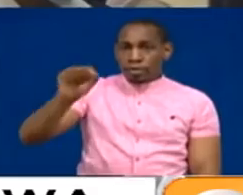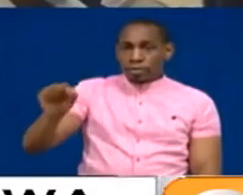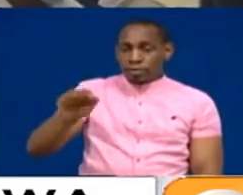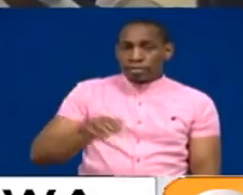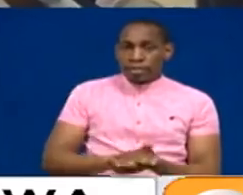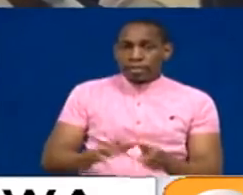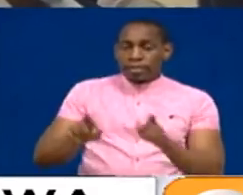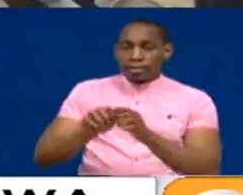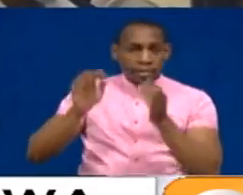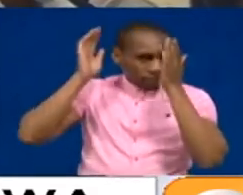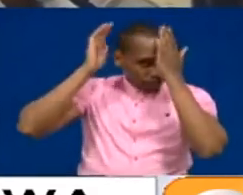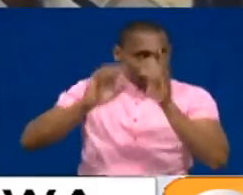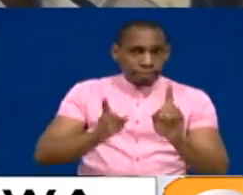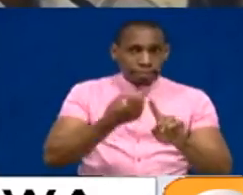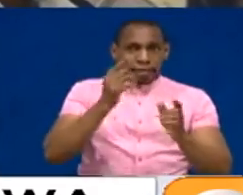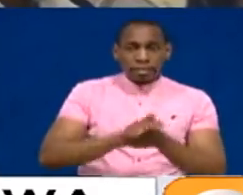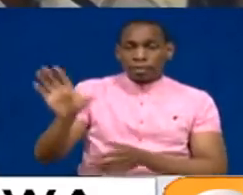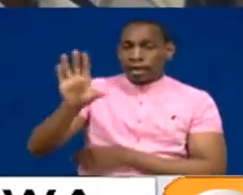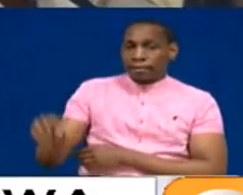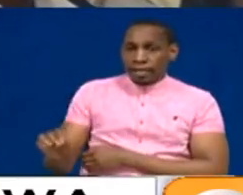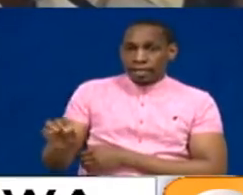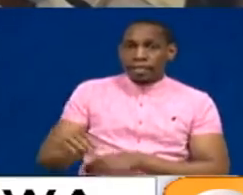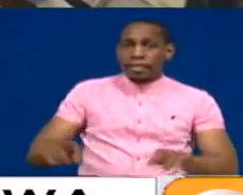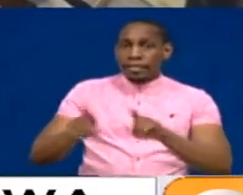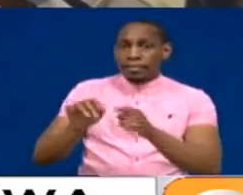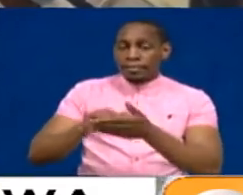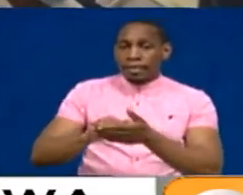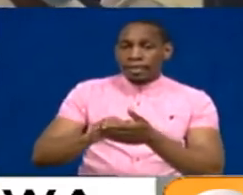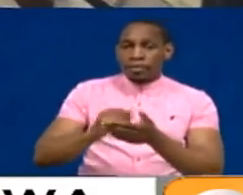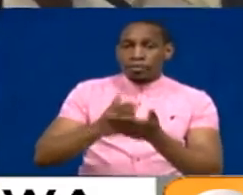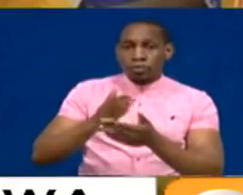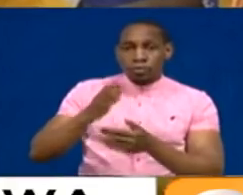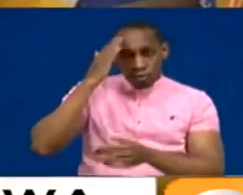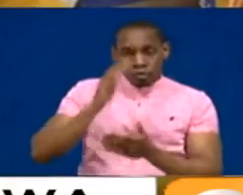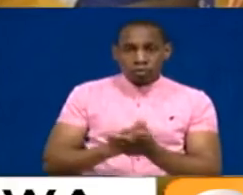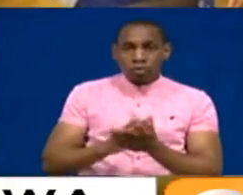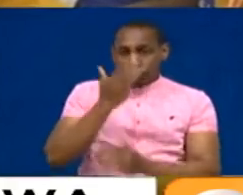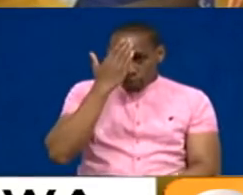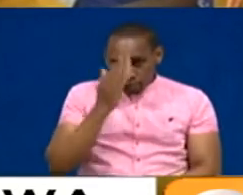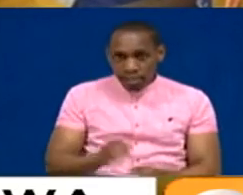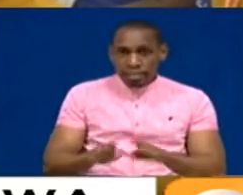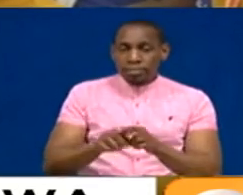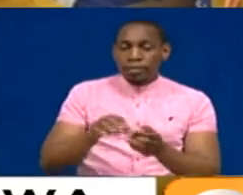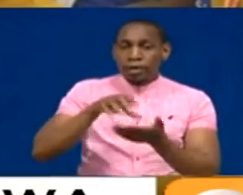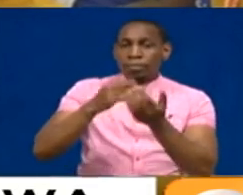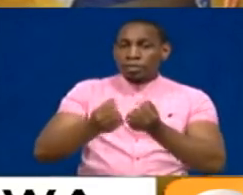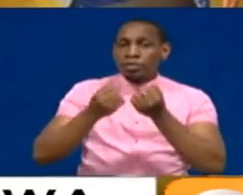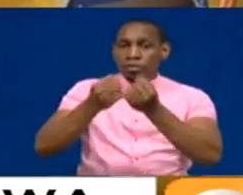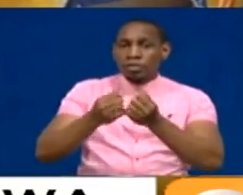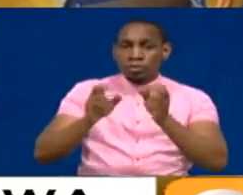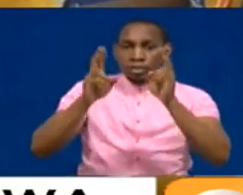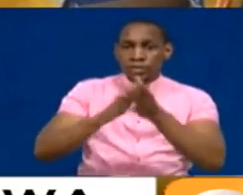Otunga, askofu mkuu wa kwanza wa Kiafrika ambaye alijulikana kwa unyenyekevu na msimamo mkali katika masuala